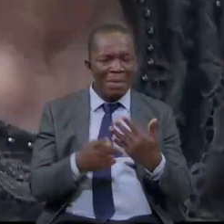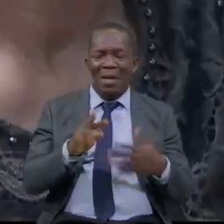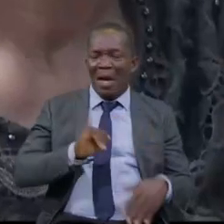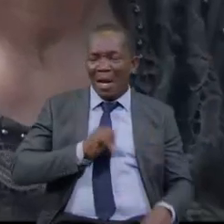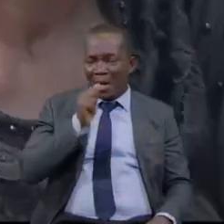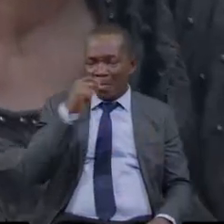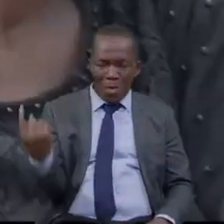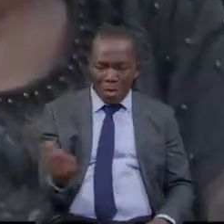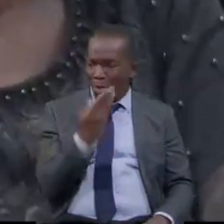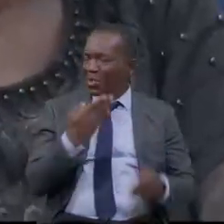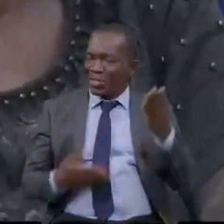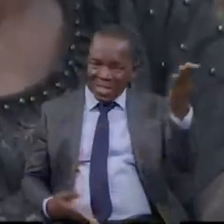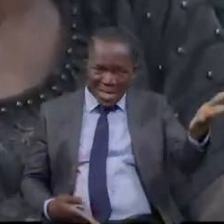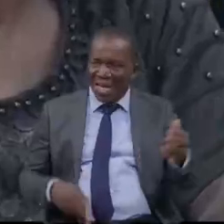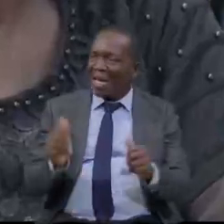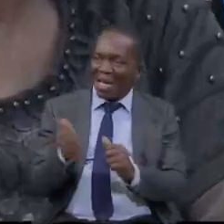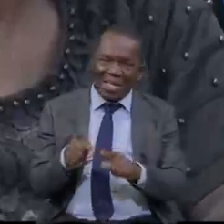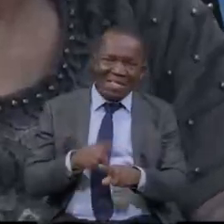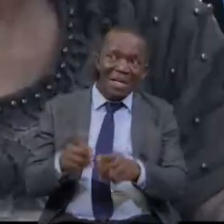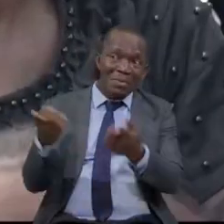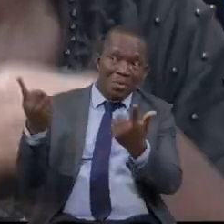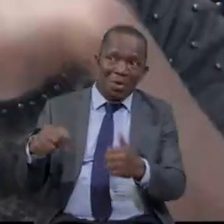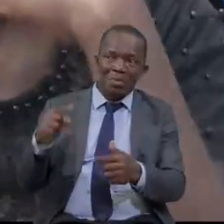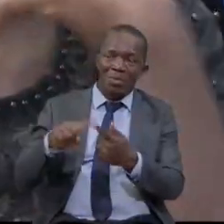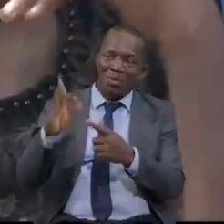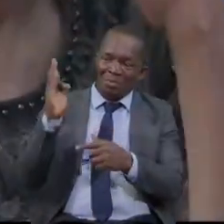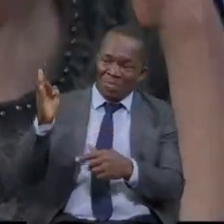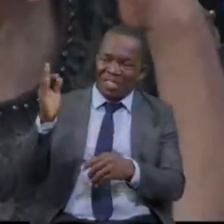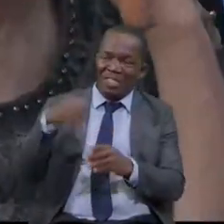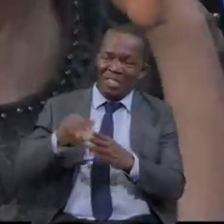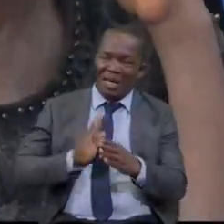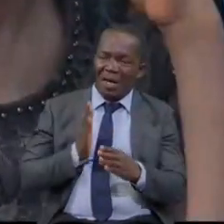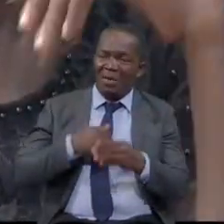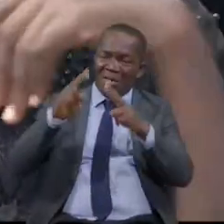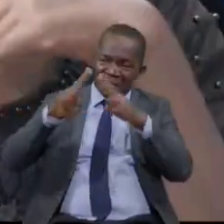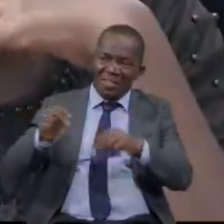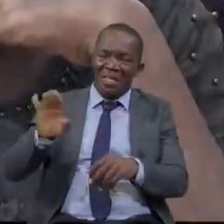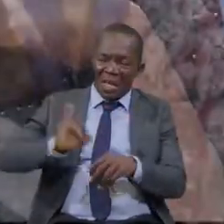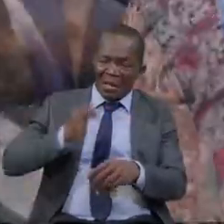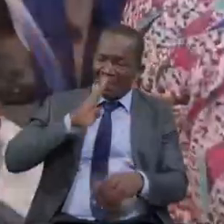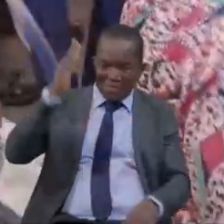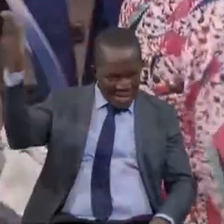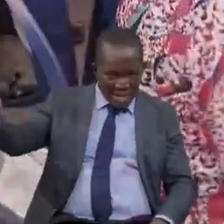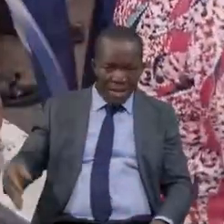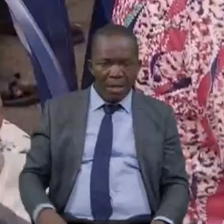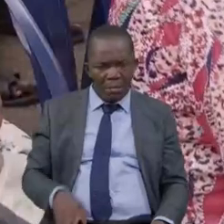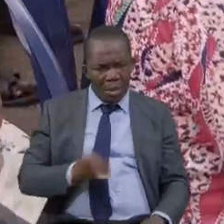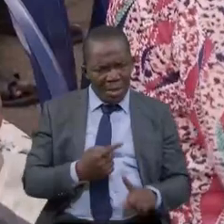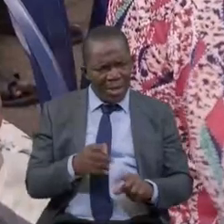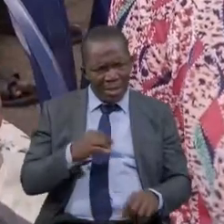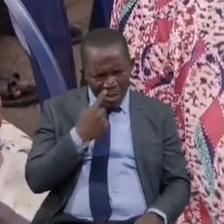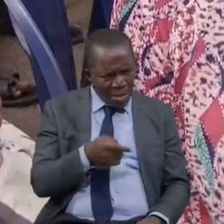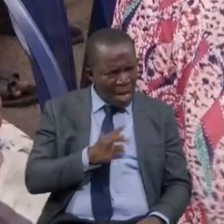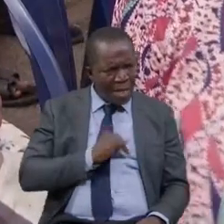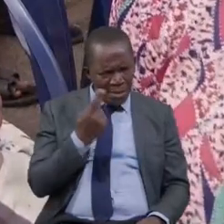je suis toujours là. Hein. J'ai dit, mais j'ai vu quelque chose sur toi. Hein. La même manière dont tu as réagi à